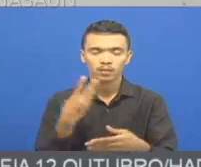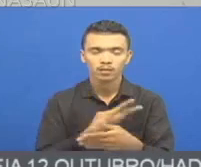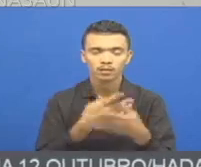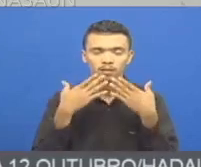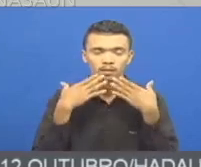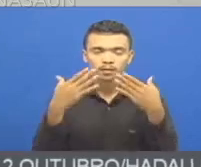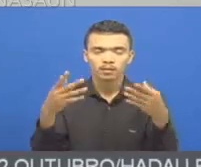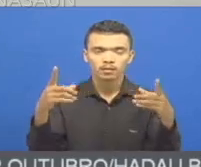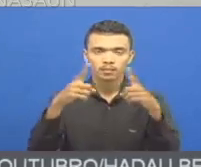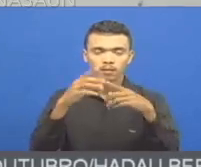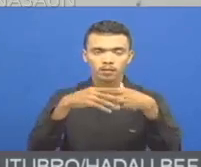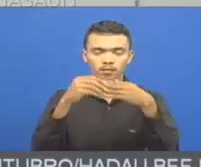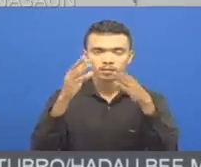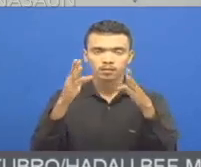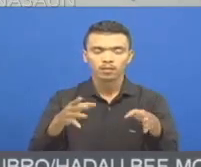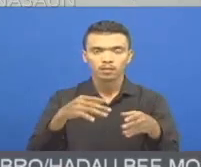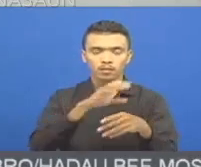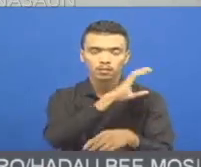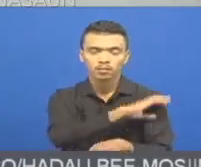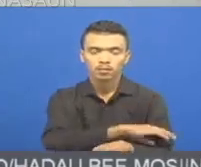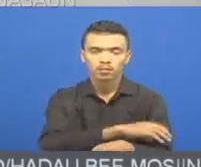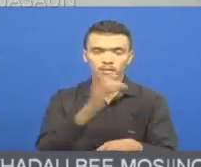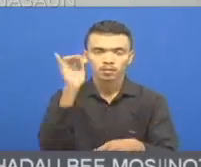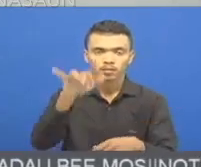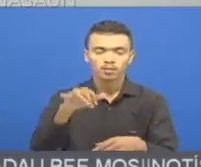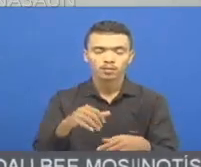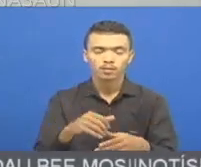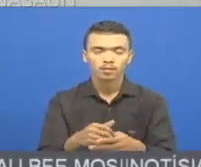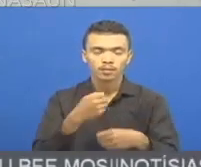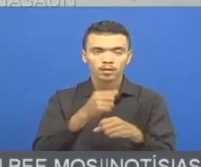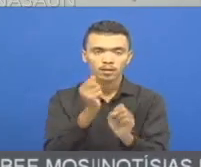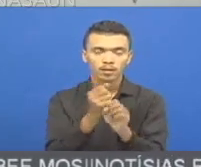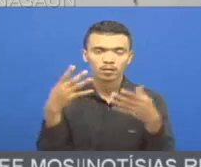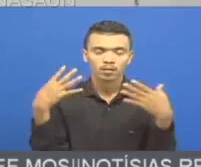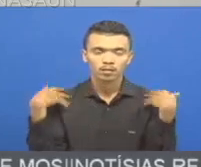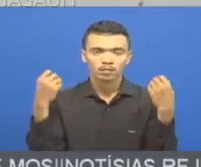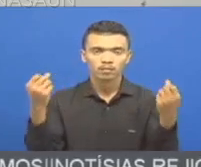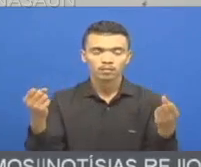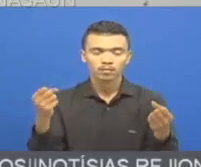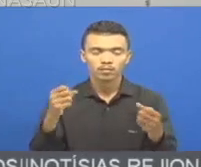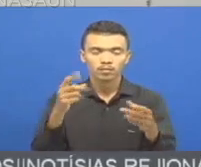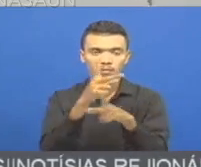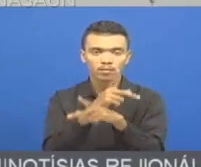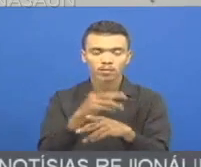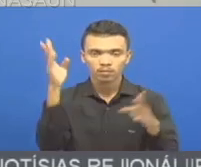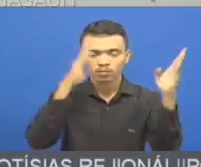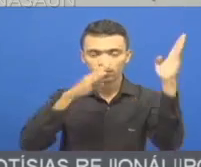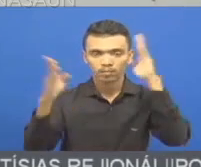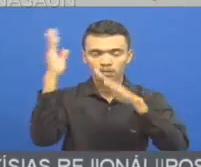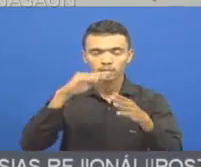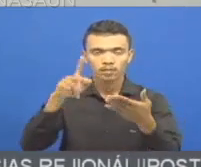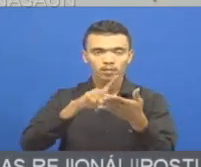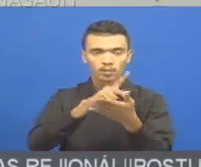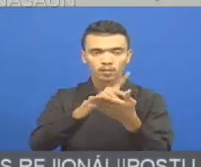itanina autorda de siguranță sira, ne vom mac esuna fate sursul para tu combate, no prevene problema sir ne mac crim